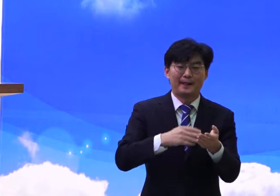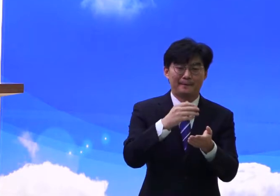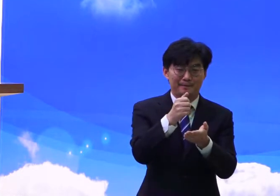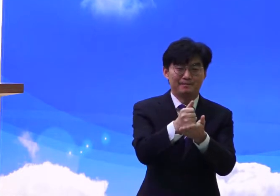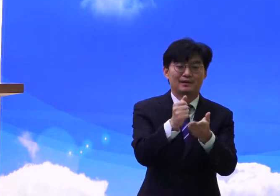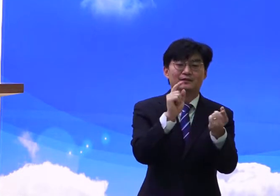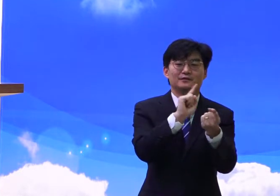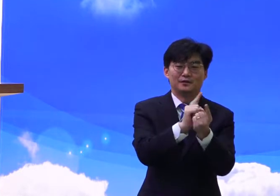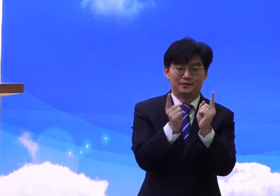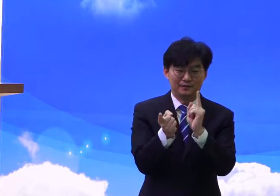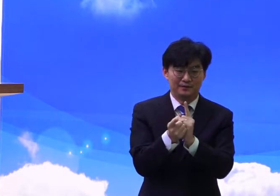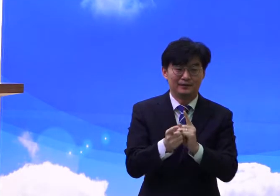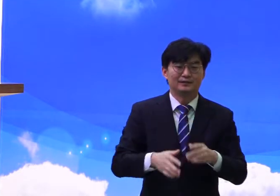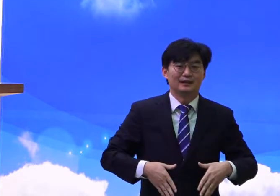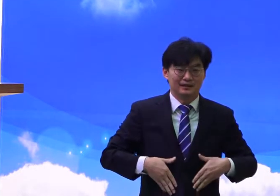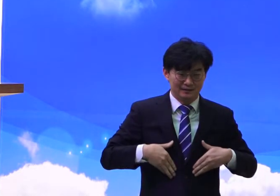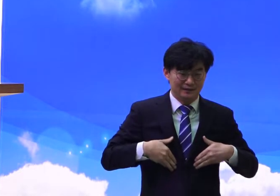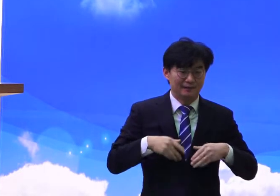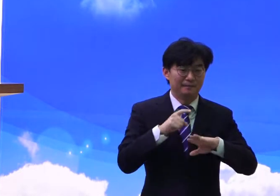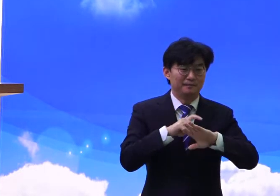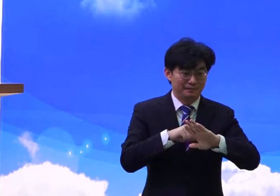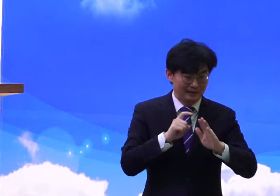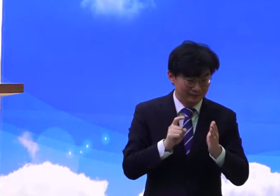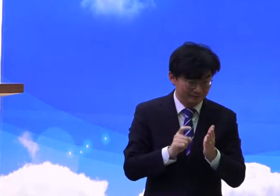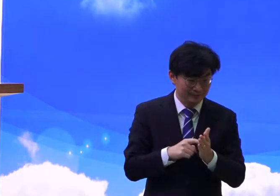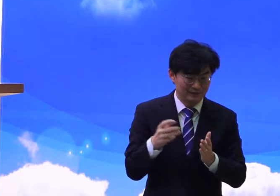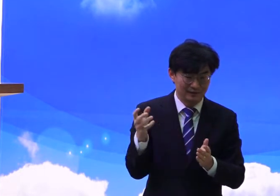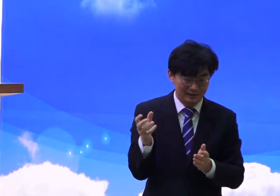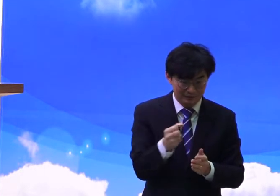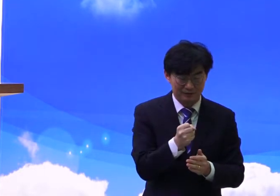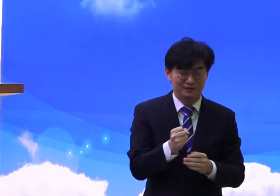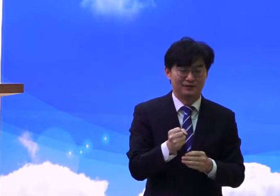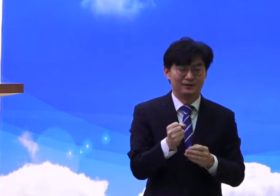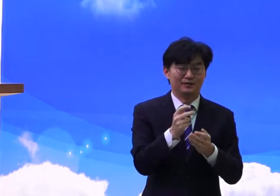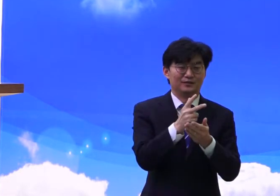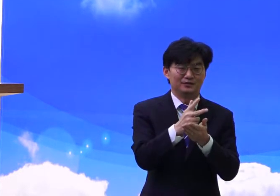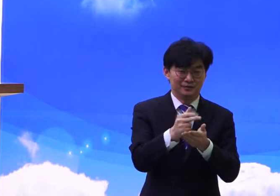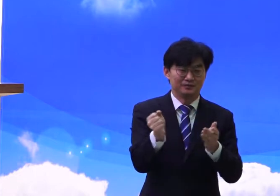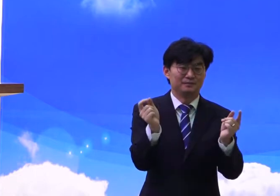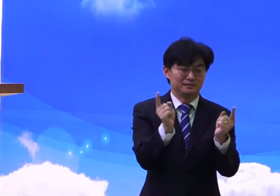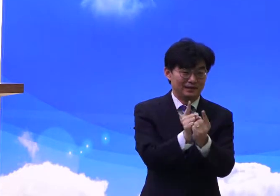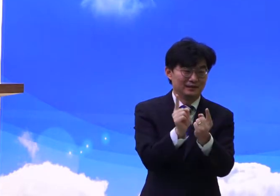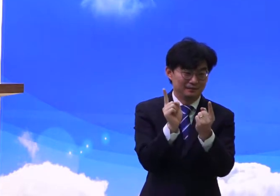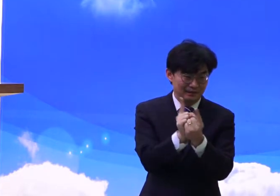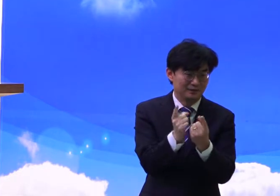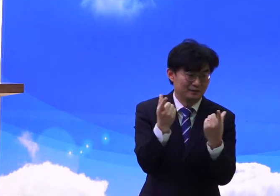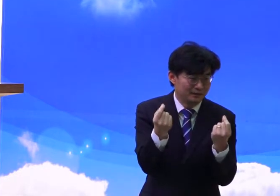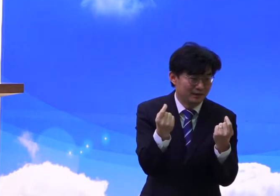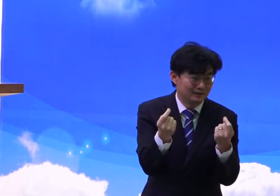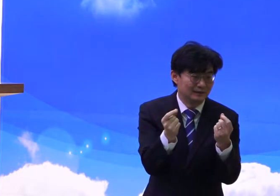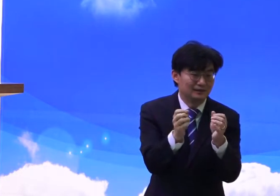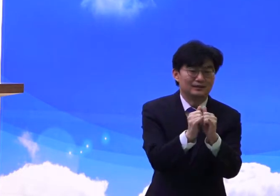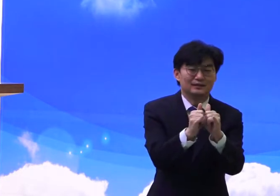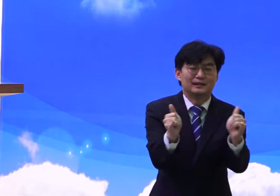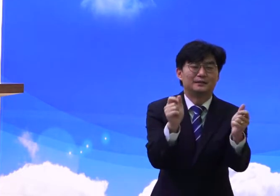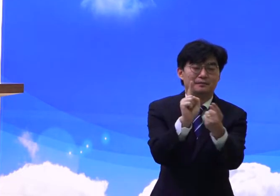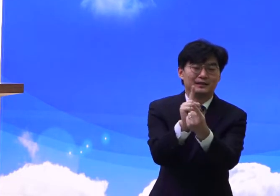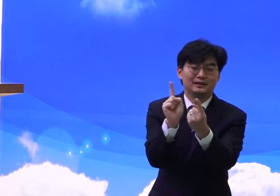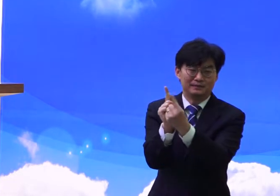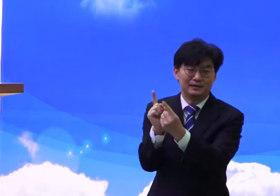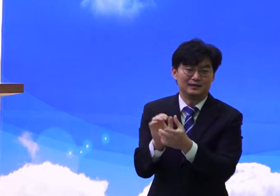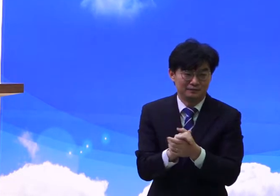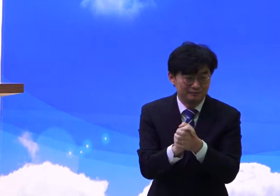마음, 주님의 사랑을 잃지 않고 대할 수 있도록 이렇게 여러분 노력하시고 또 기도하시기를 바랍니다. 주중에 설